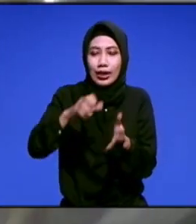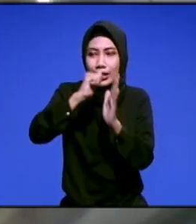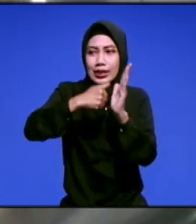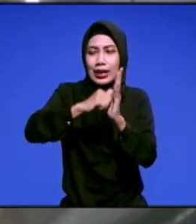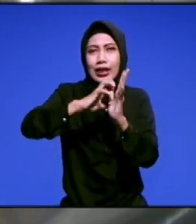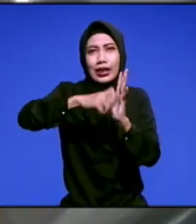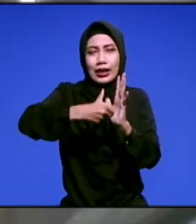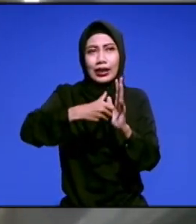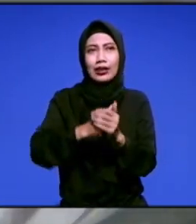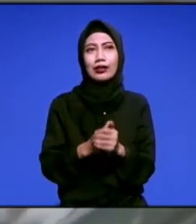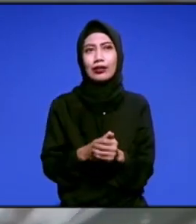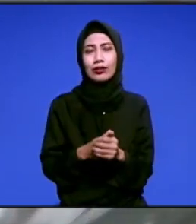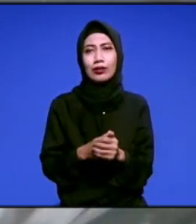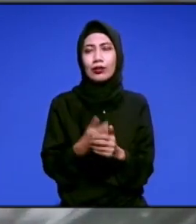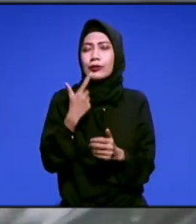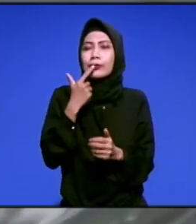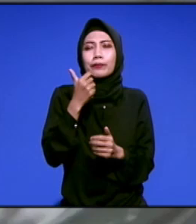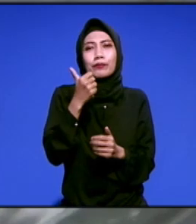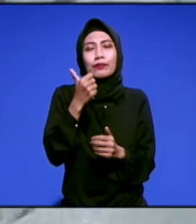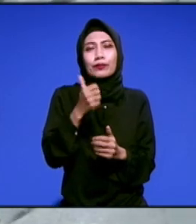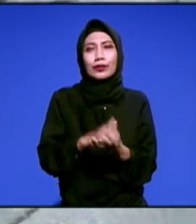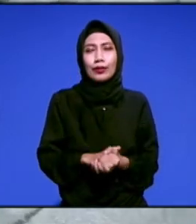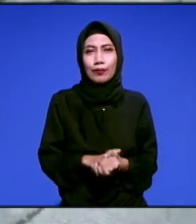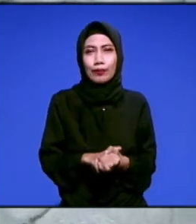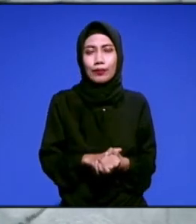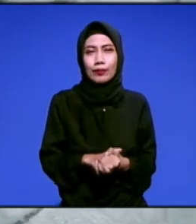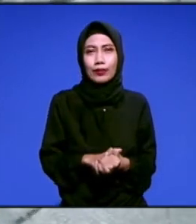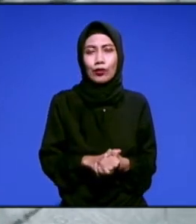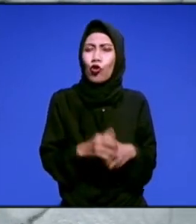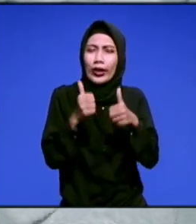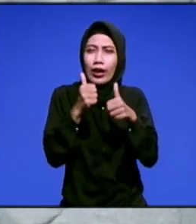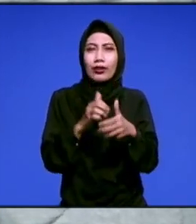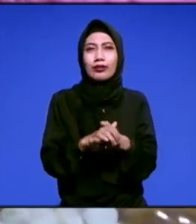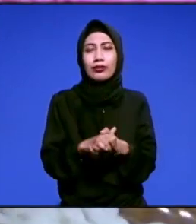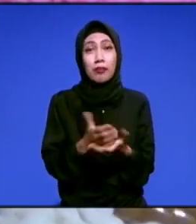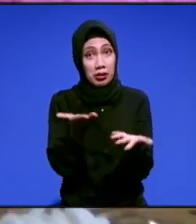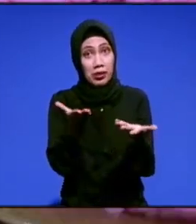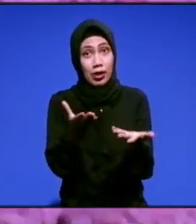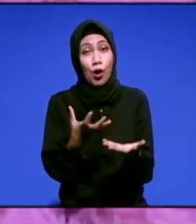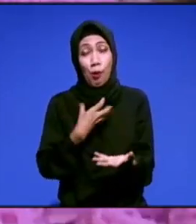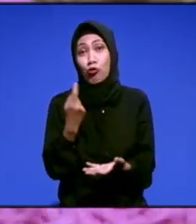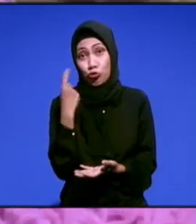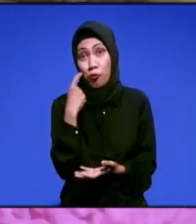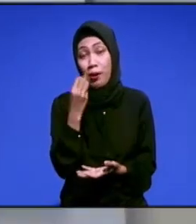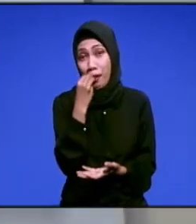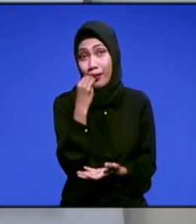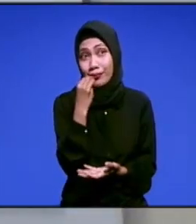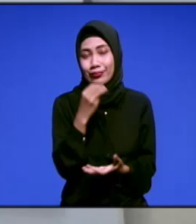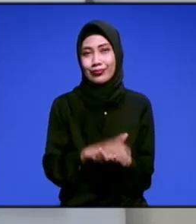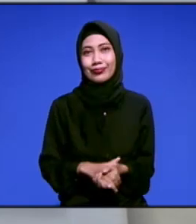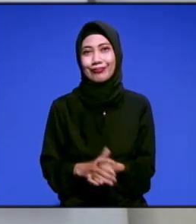pandan dan rasa manis gurih kuah santannya menjadi ciri khas hidangan yang satu ini Bagaimana anda tertarik mencobanya